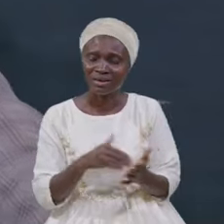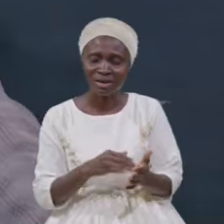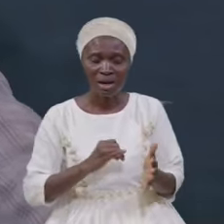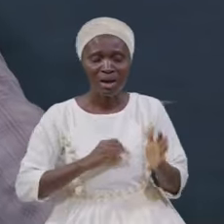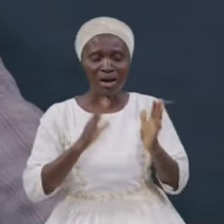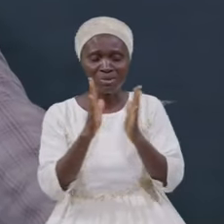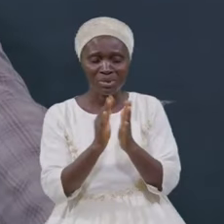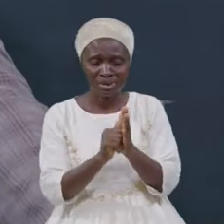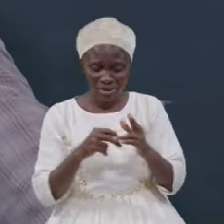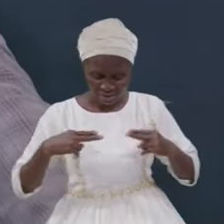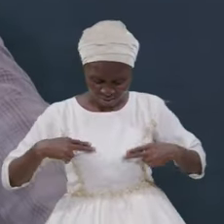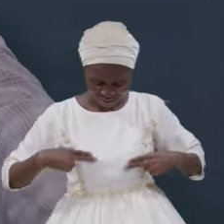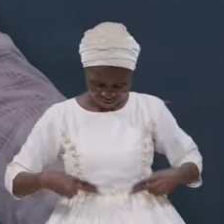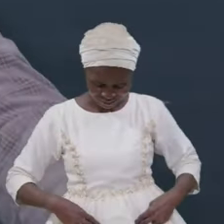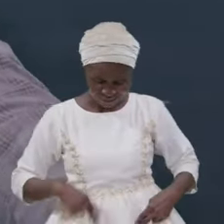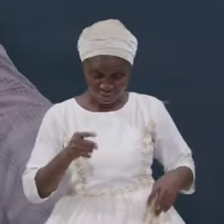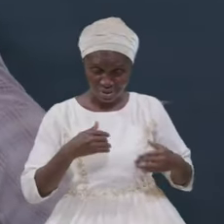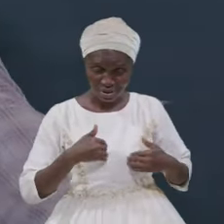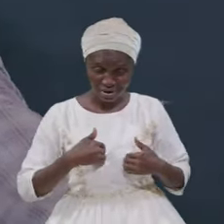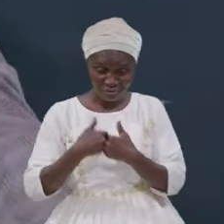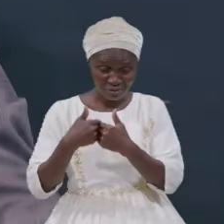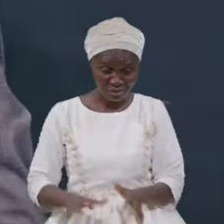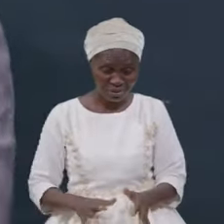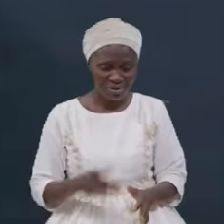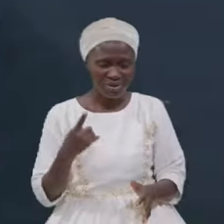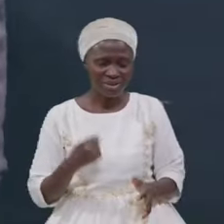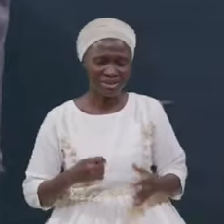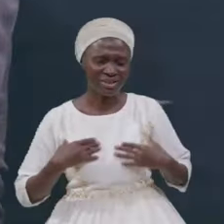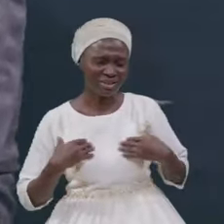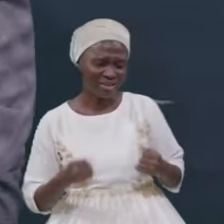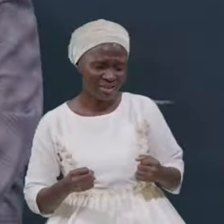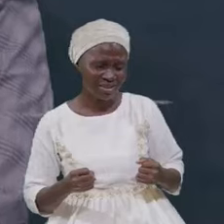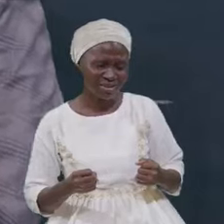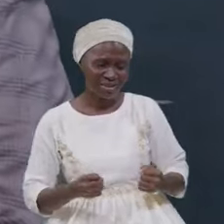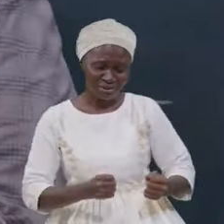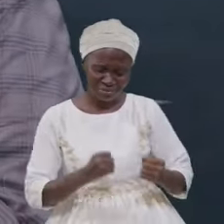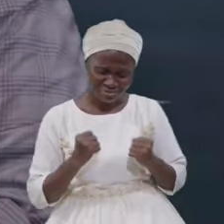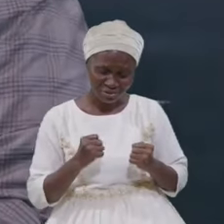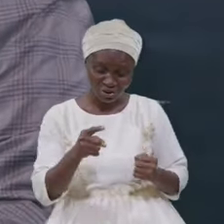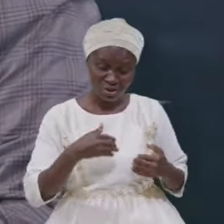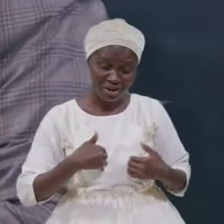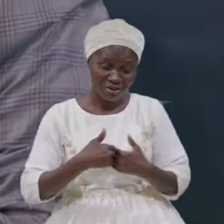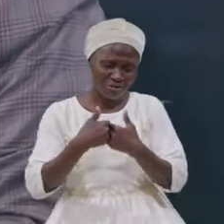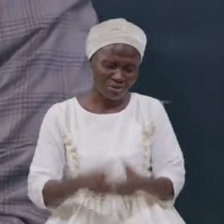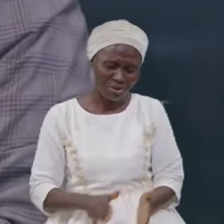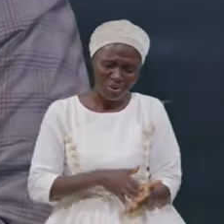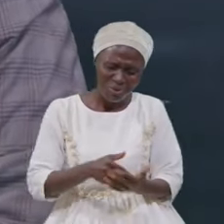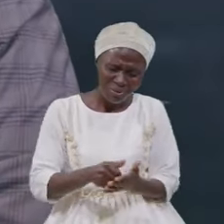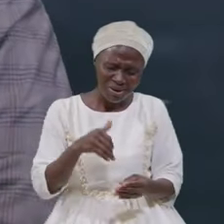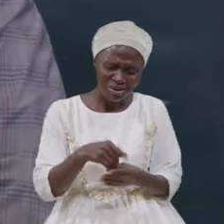la bonne santé que tu as perdue, la faiblesse en toi maintenant, que tout, que